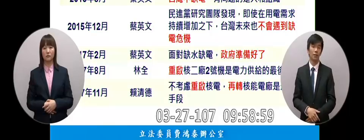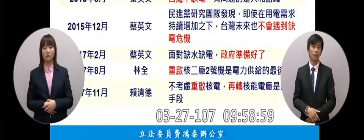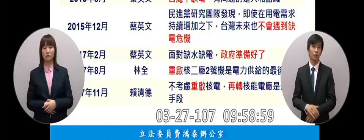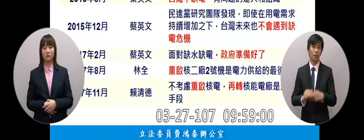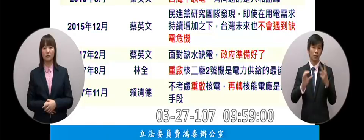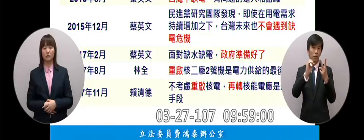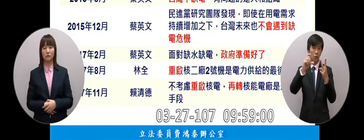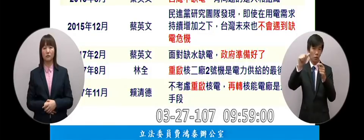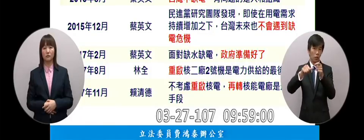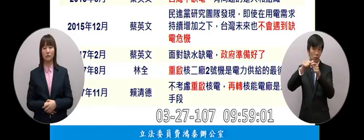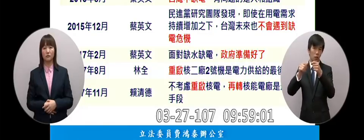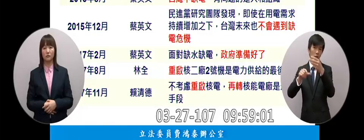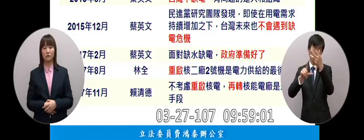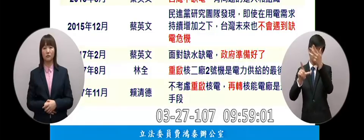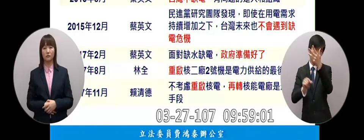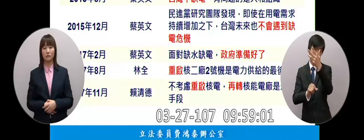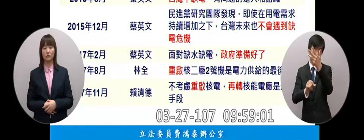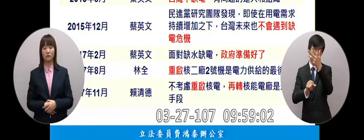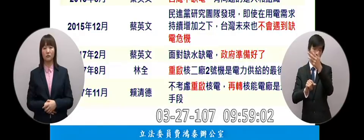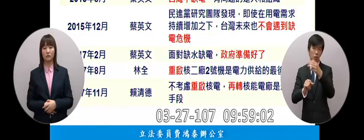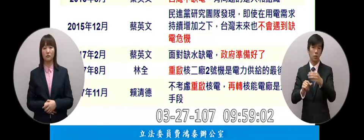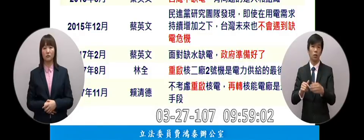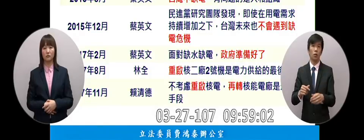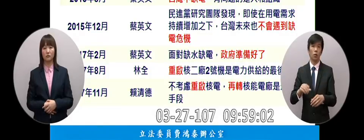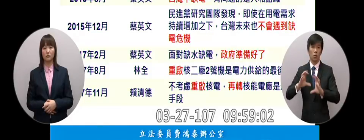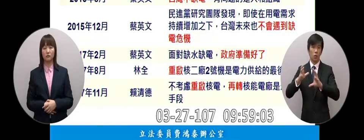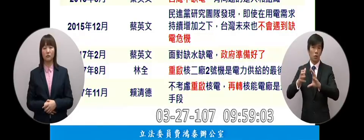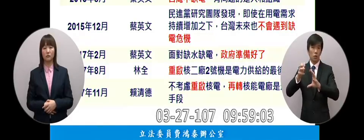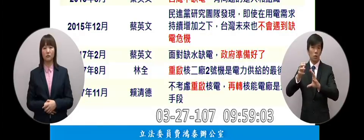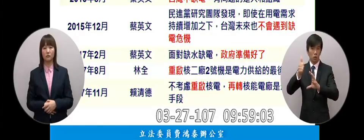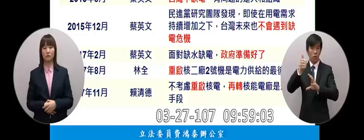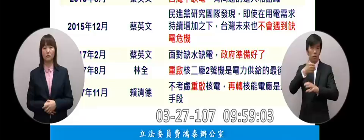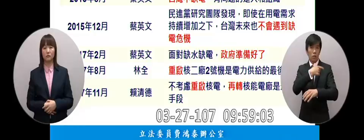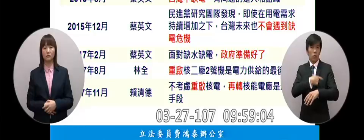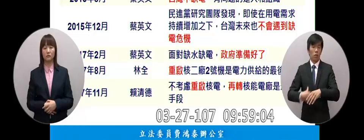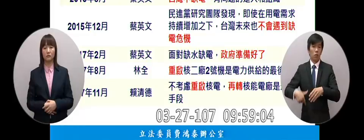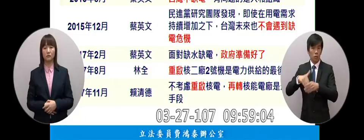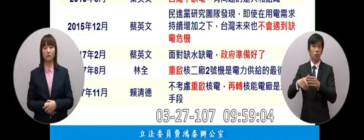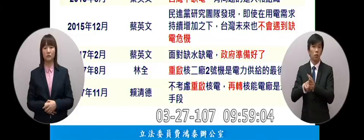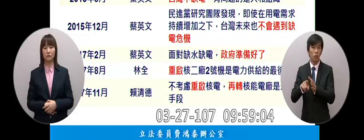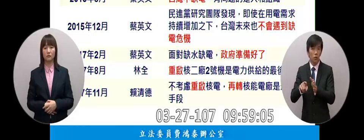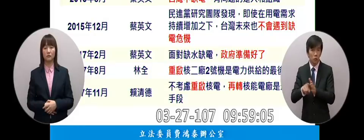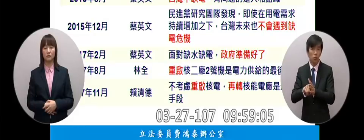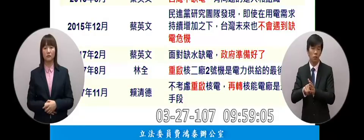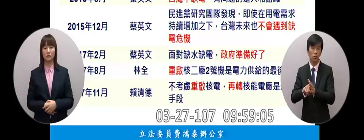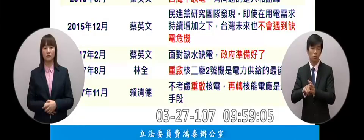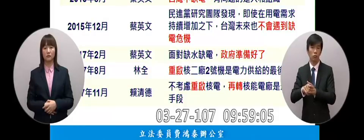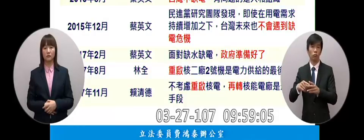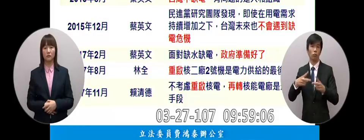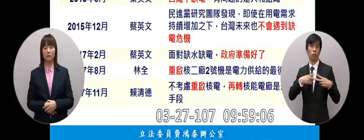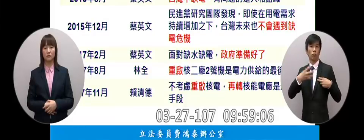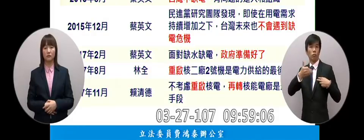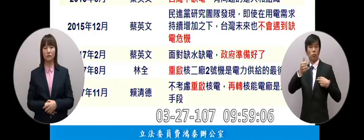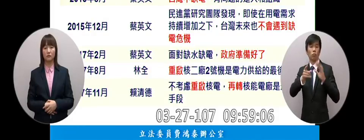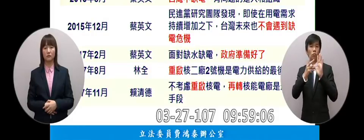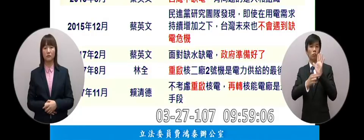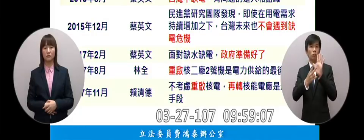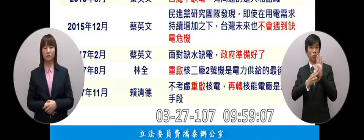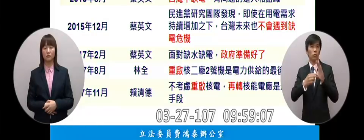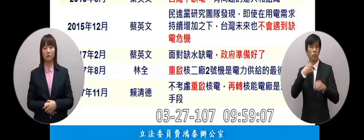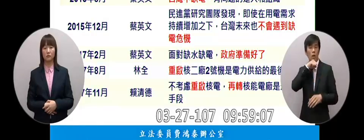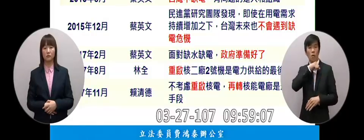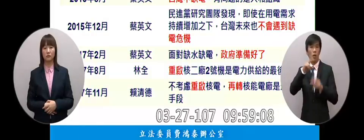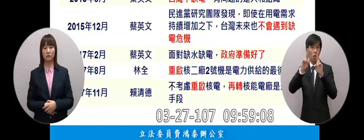2015年8月，他在竞选总统的那个阶段，蔡英文说：“台湾不缺电，有问题的